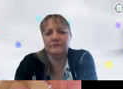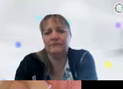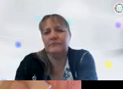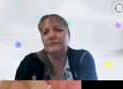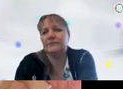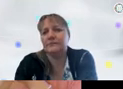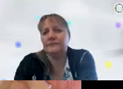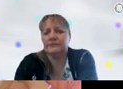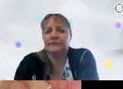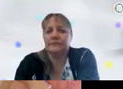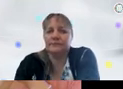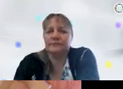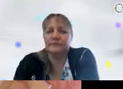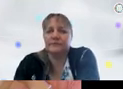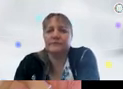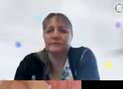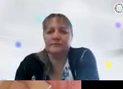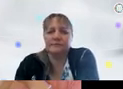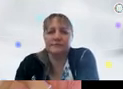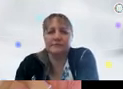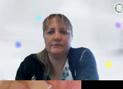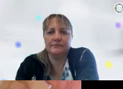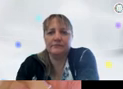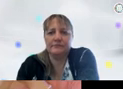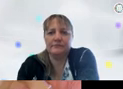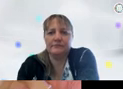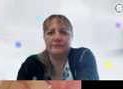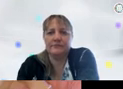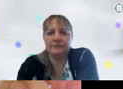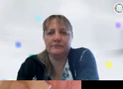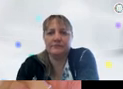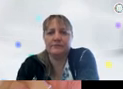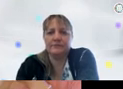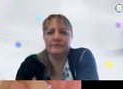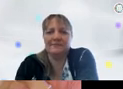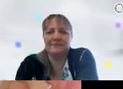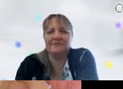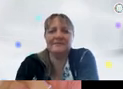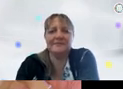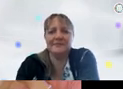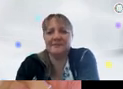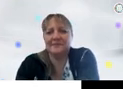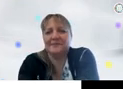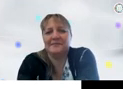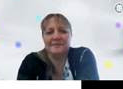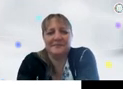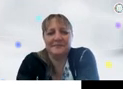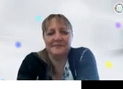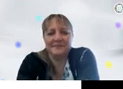zusätzlich zu belasten. Und jetzt werden Sie sich freuen, wie das geht.